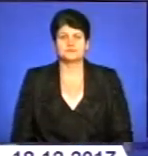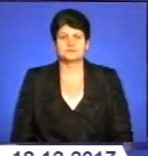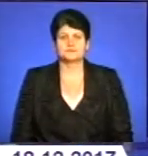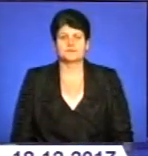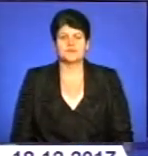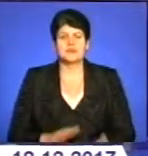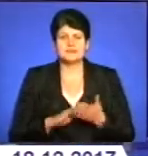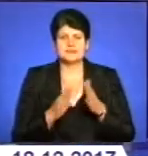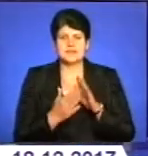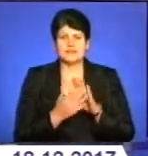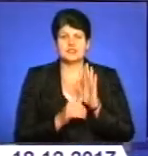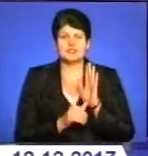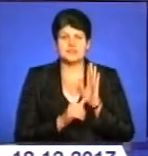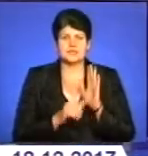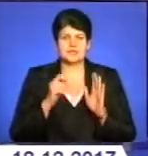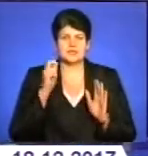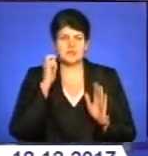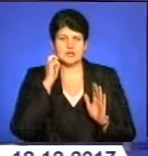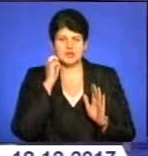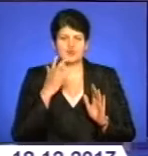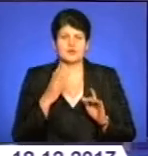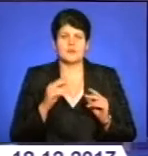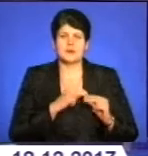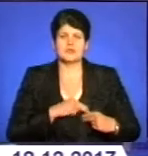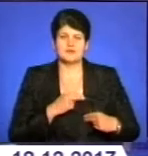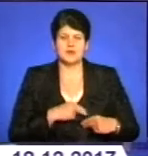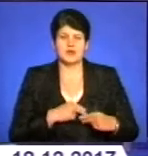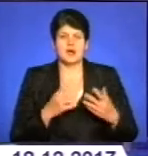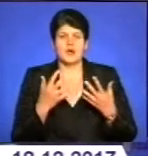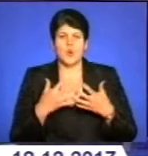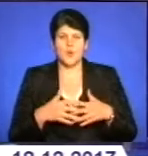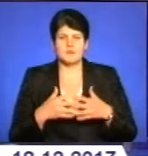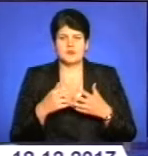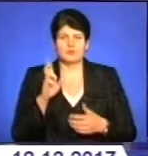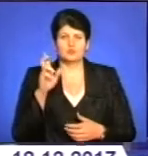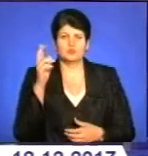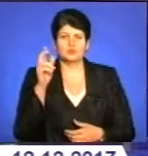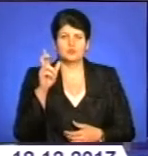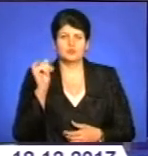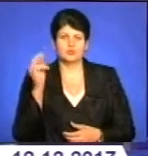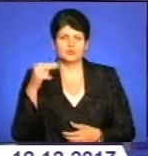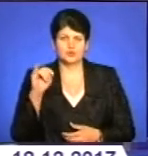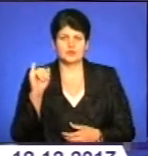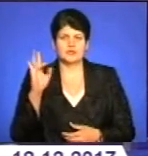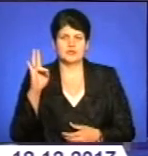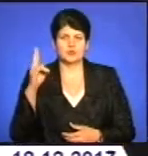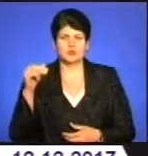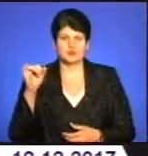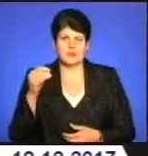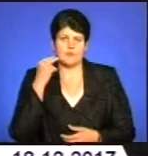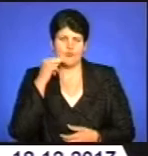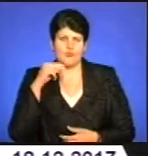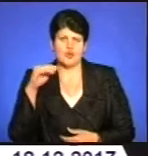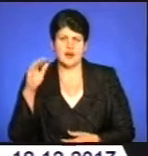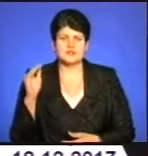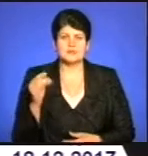Стан 60-річного працівника комбінату «Будіндустрія», який опинився під завалами під час вибуху на підприємстві, покращився. Про